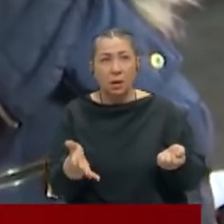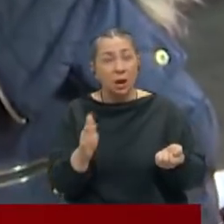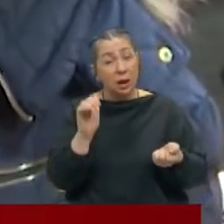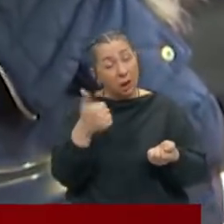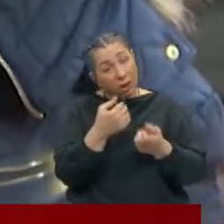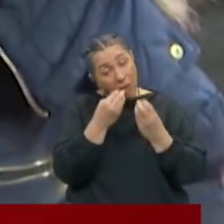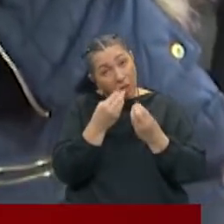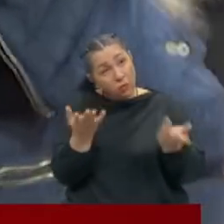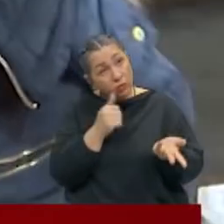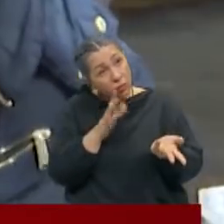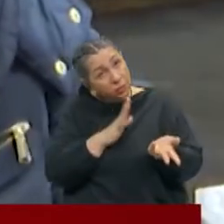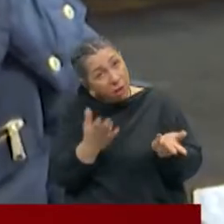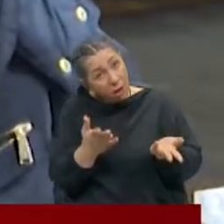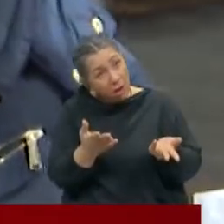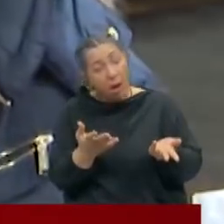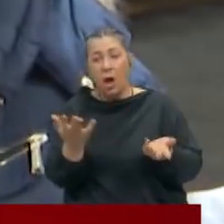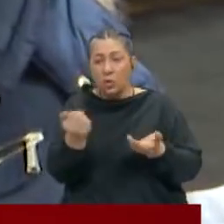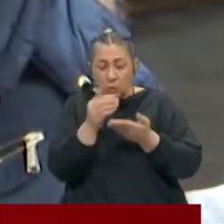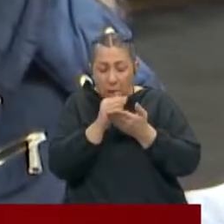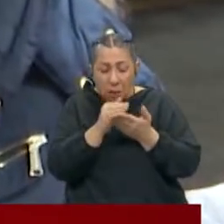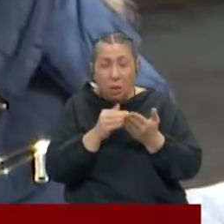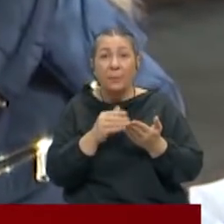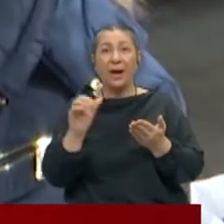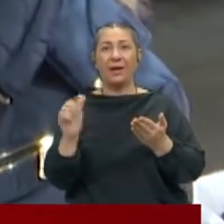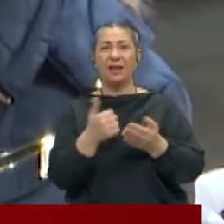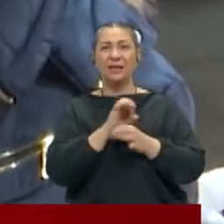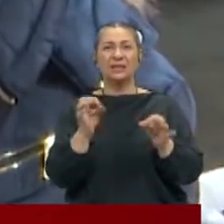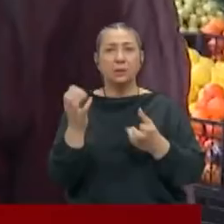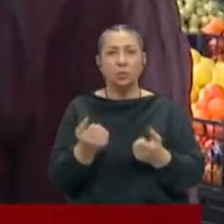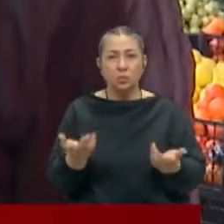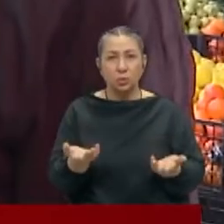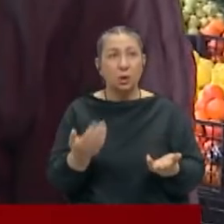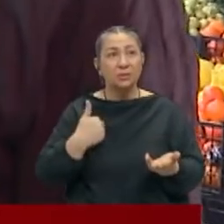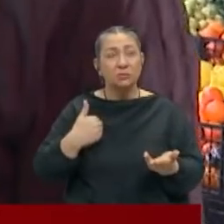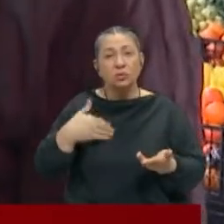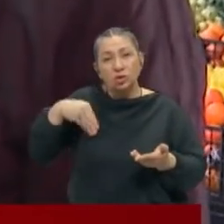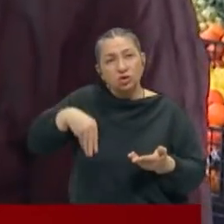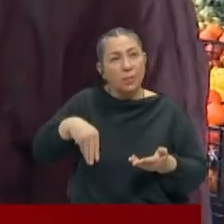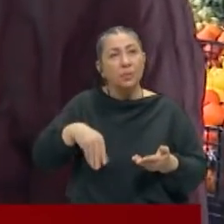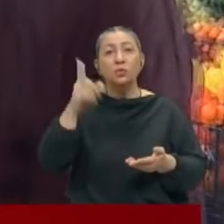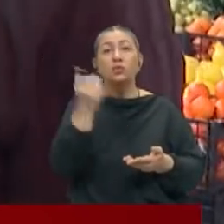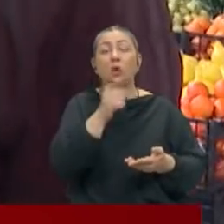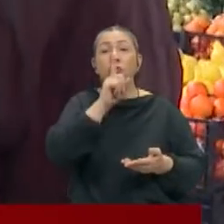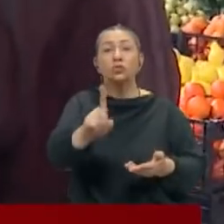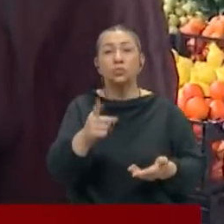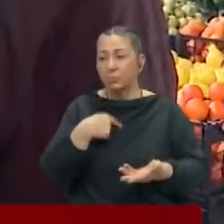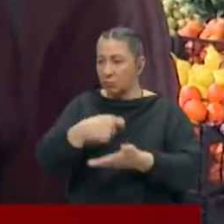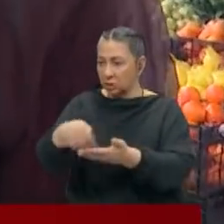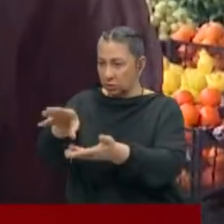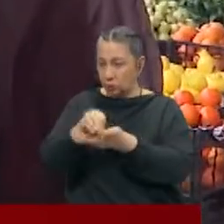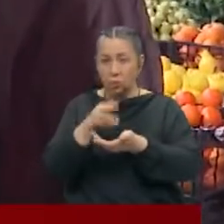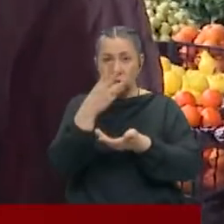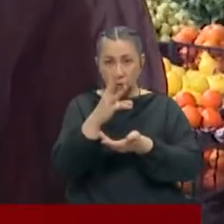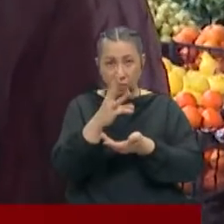Kaliteli yiyemiyorsun oğlum ya. Alıyorsun ama az alıyorsun, ama kalitesiz alıyorsun. Bizim cebimizdeki enflasyon %100. Aldığımız maaş